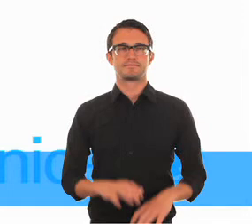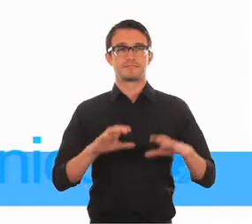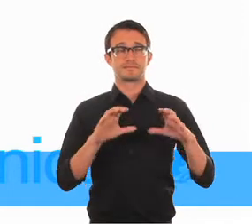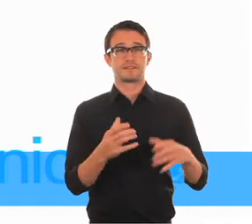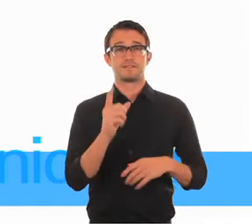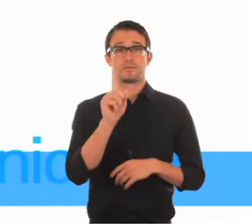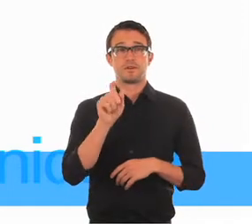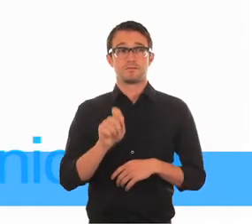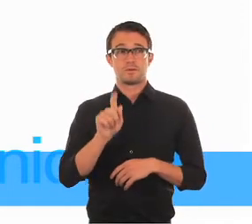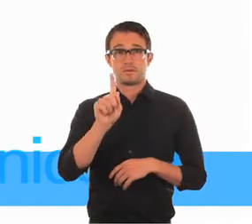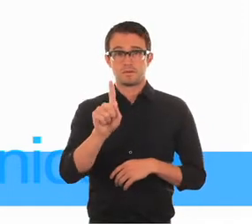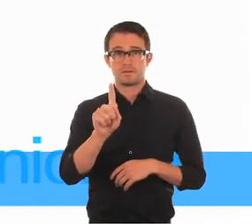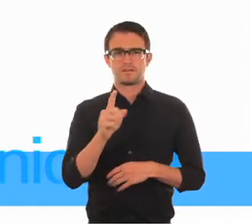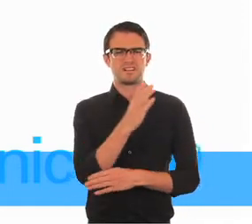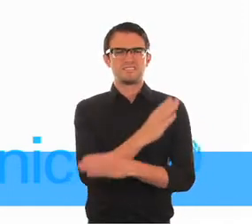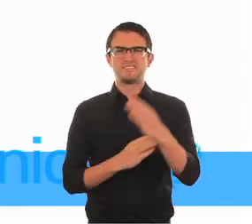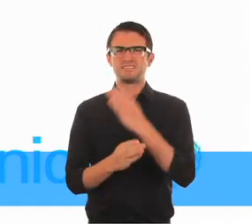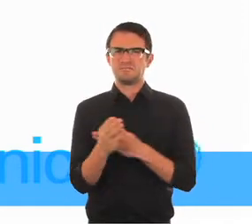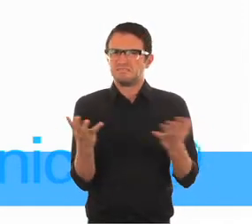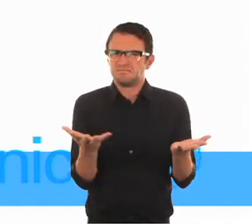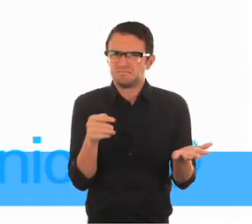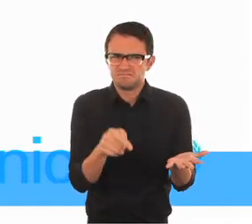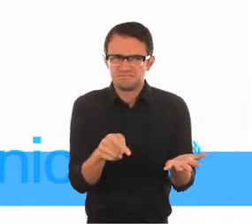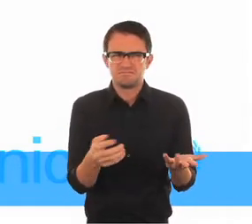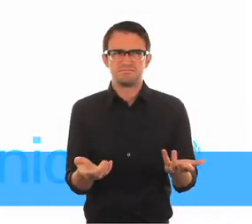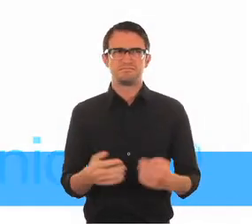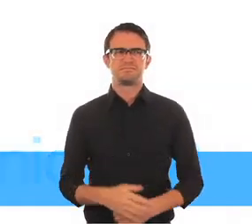Leçon 1. Qu'est-ce que le handicap ?